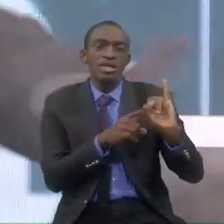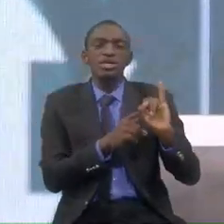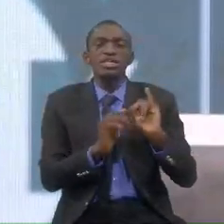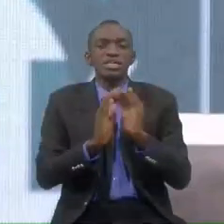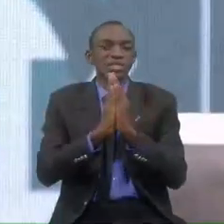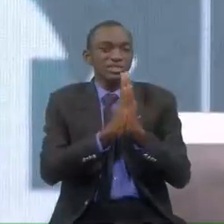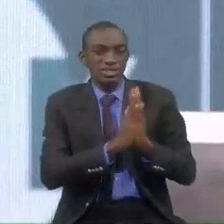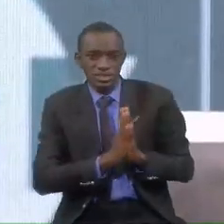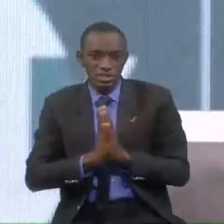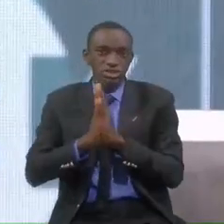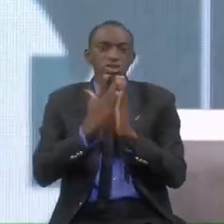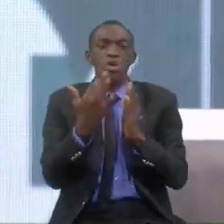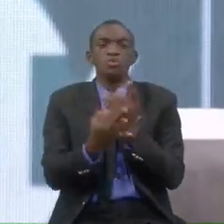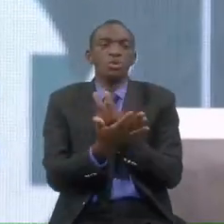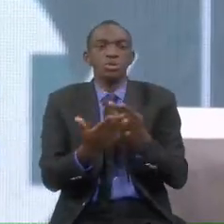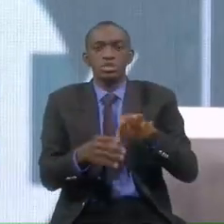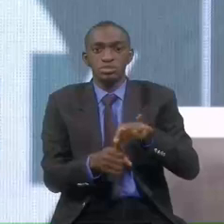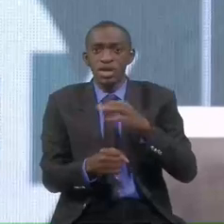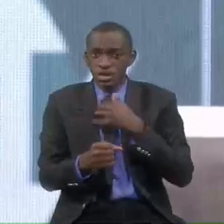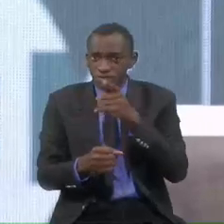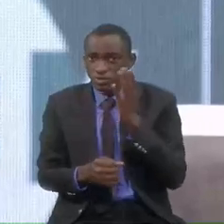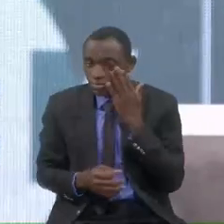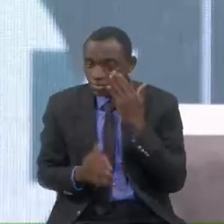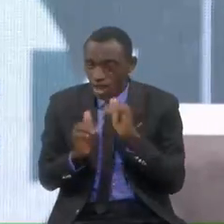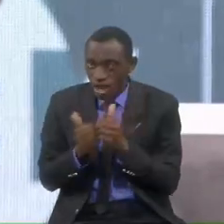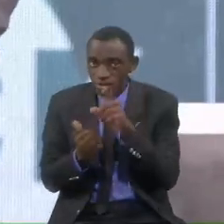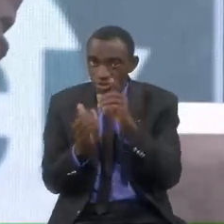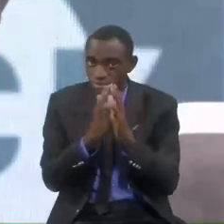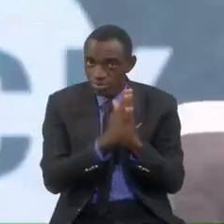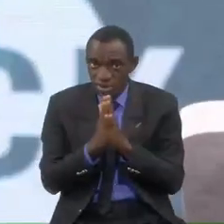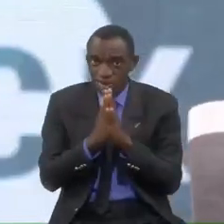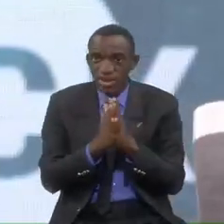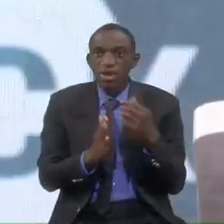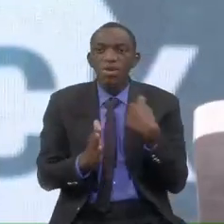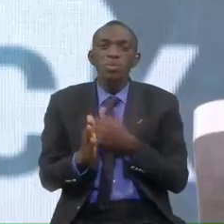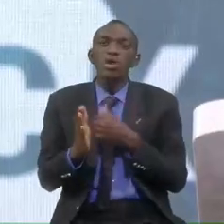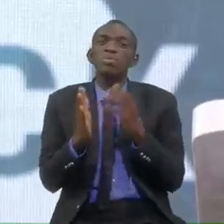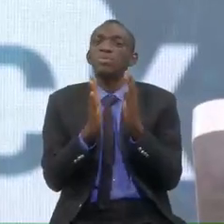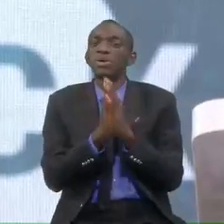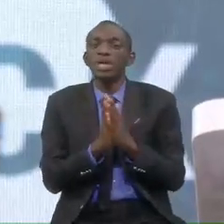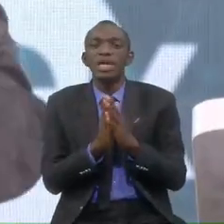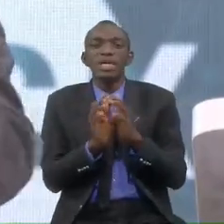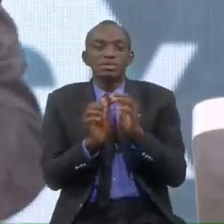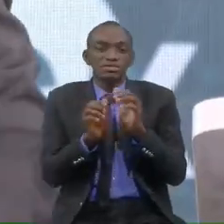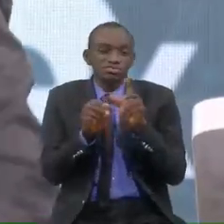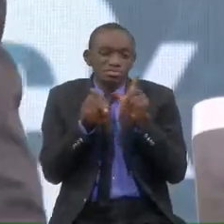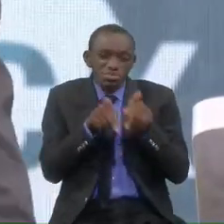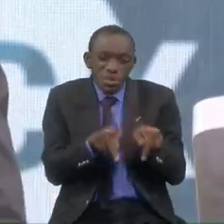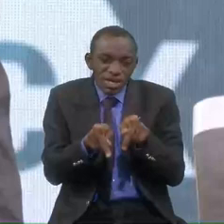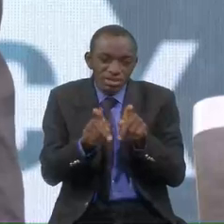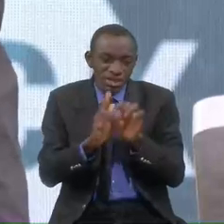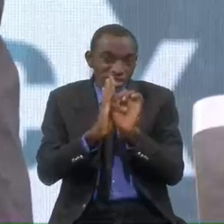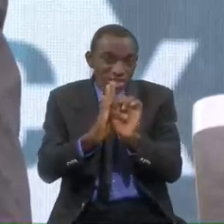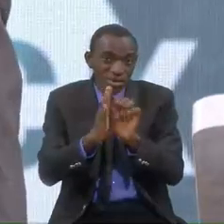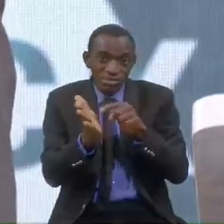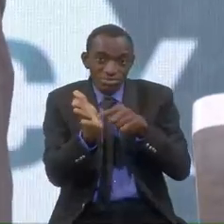l'intercession du Saint-Esprit. Avez-vous remarqué comment nous prions? Nous prions et oui,